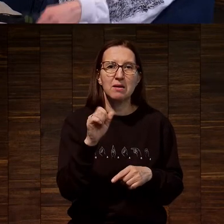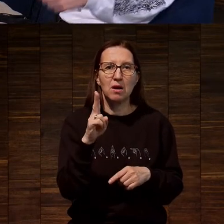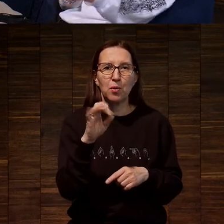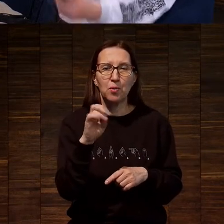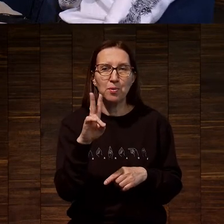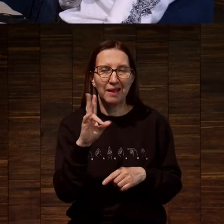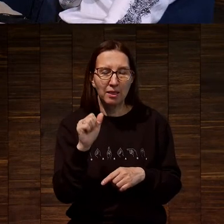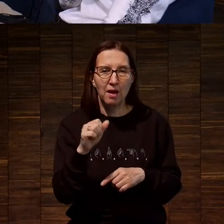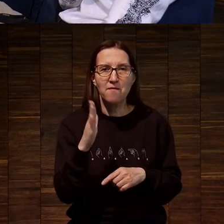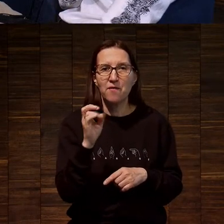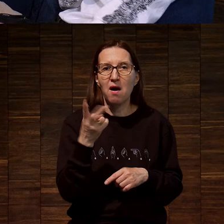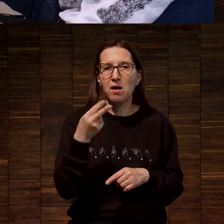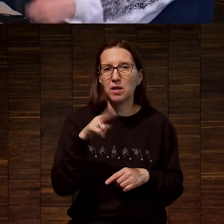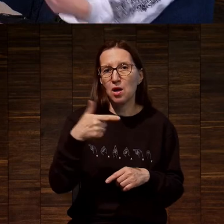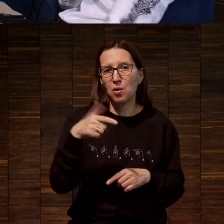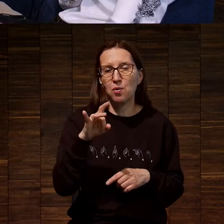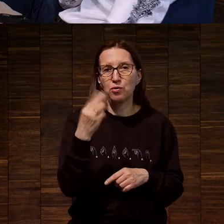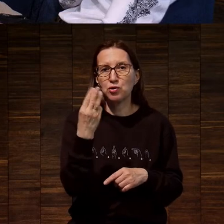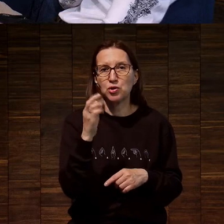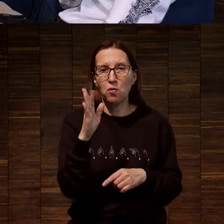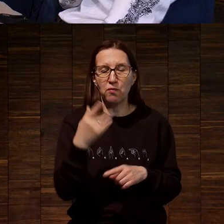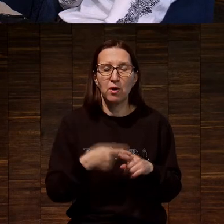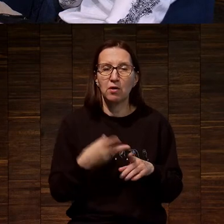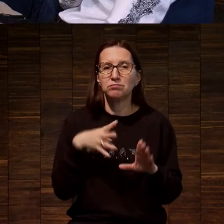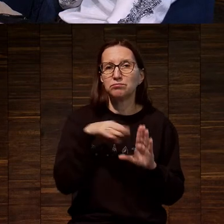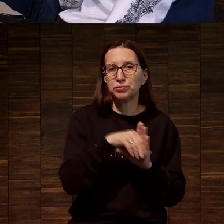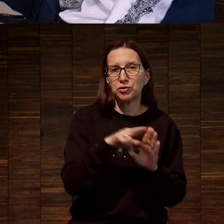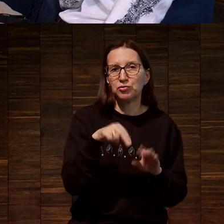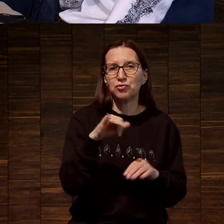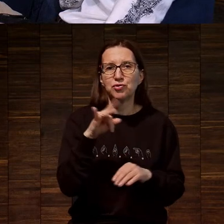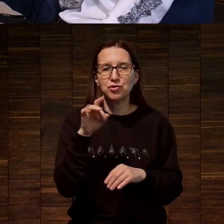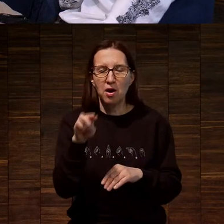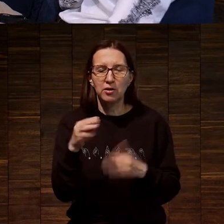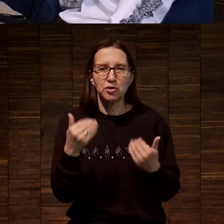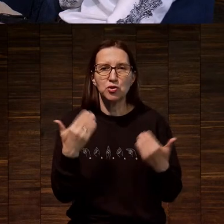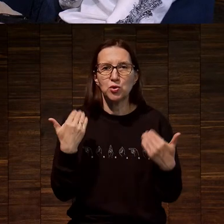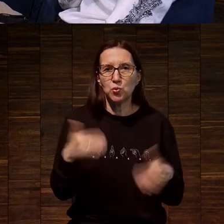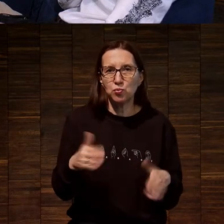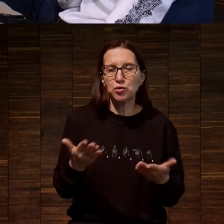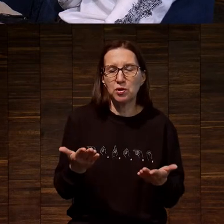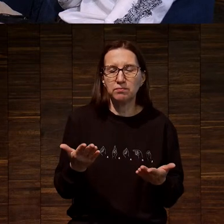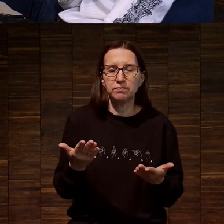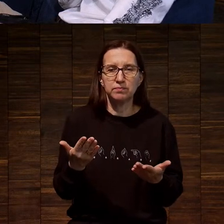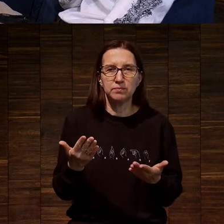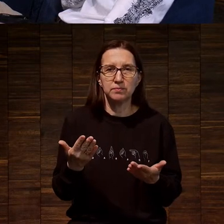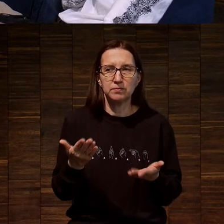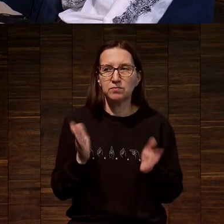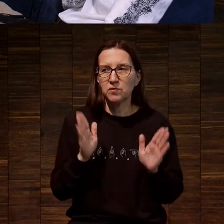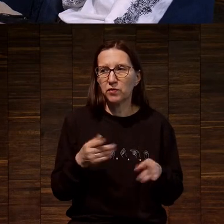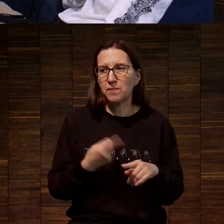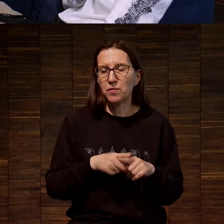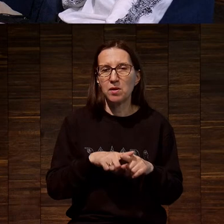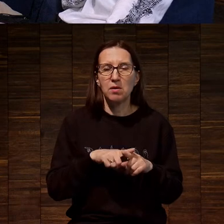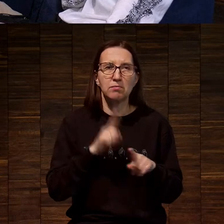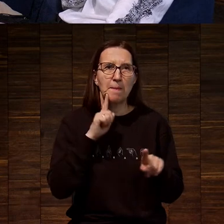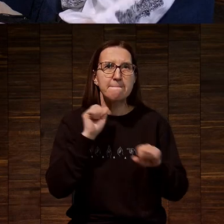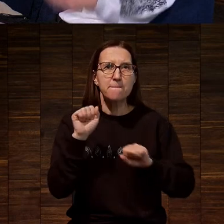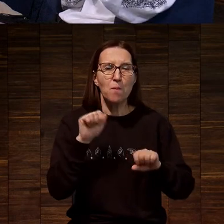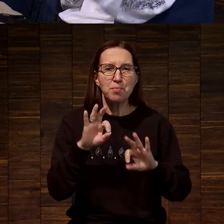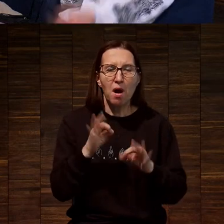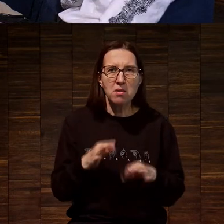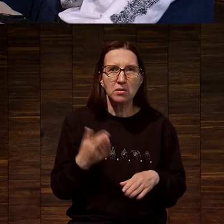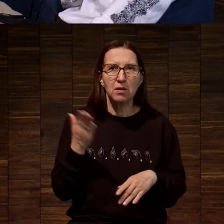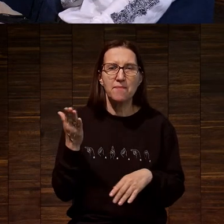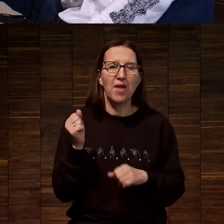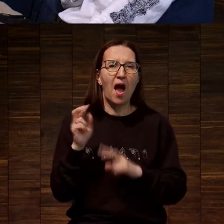Вани Горшков. Позже подключился Джарт, сейчас другая галерея. Поп-Арт, по-моему,